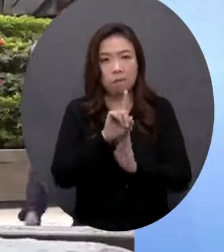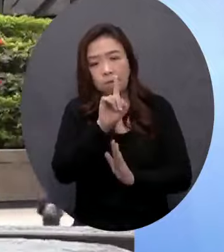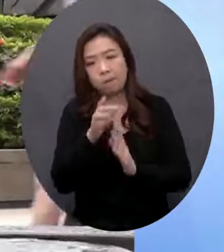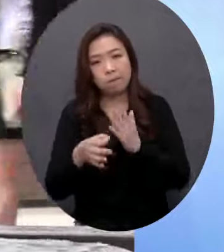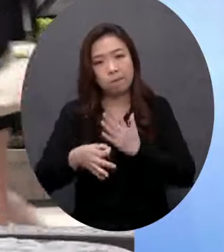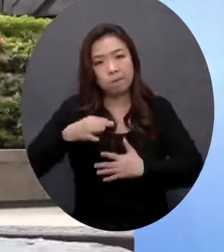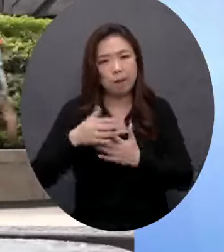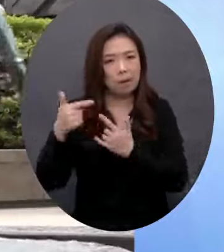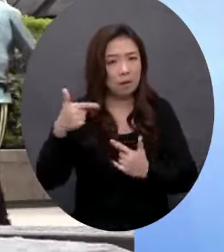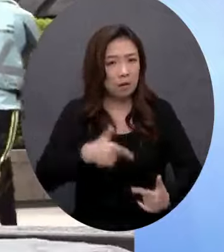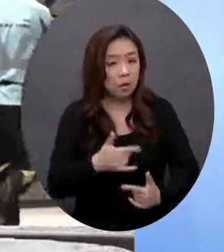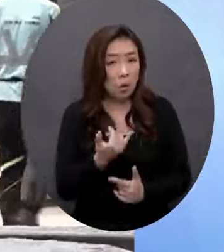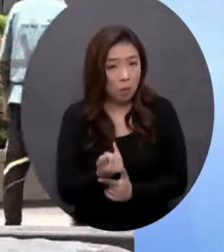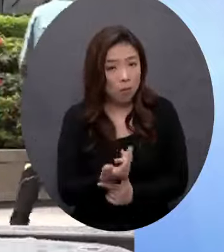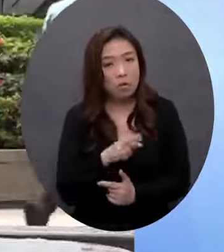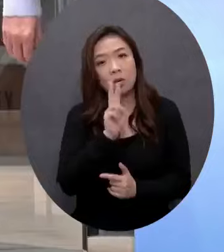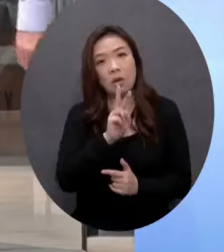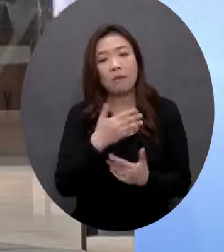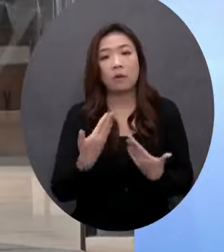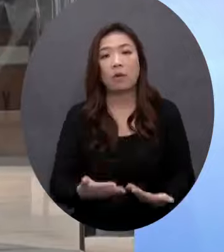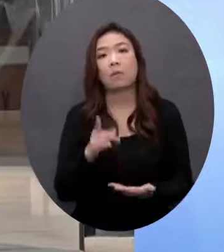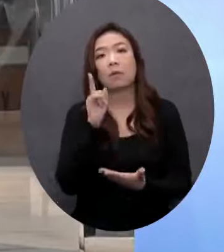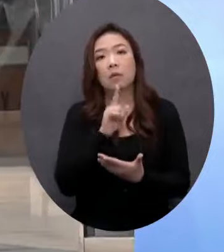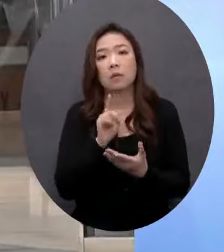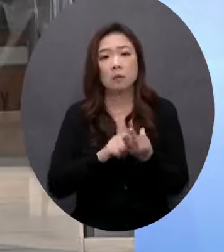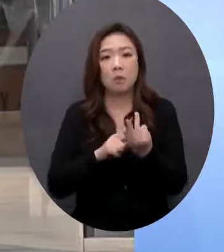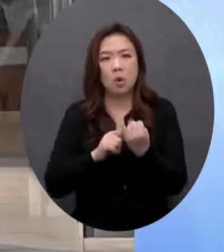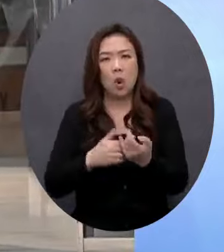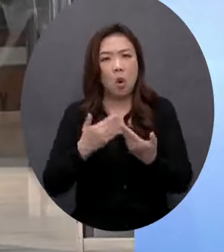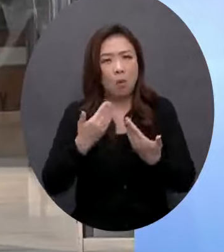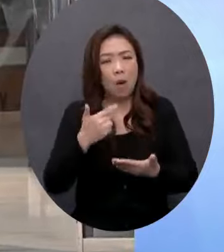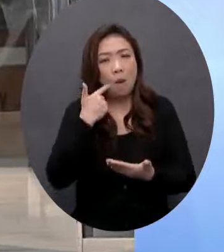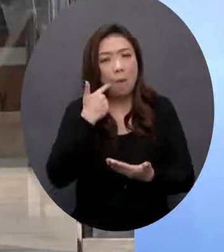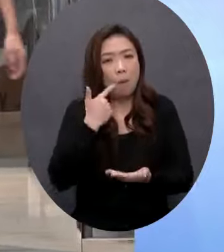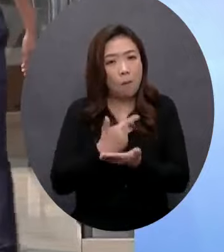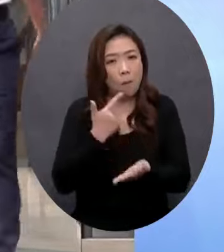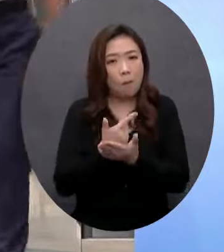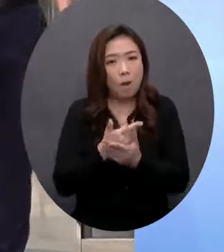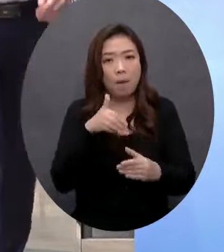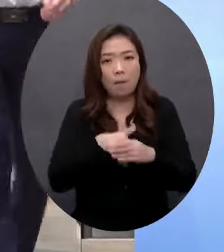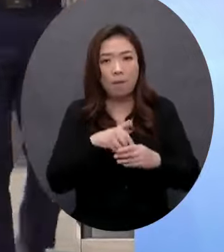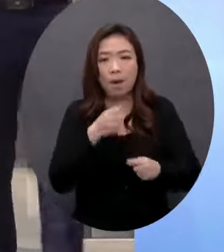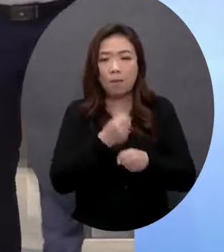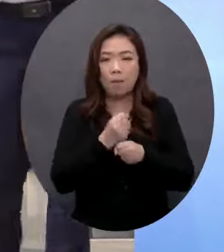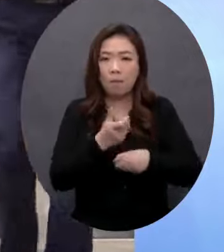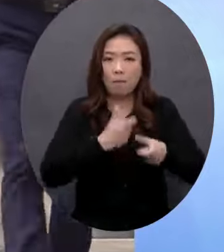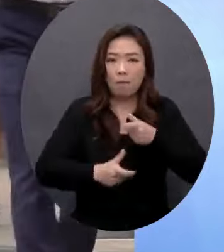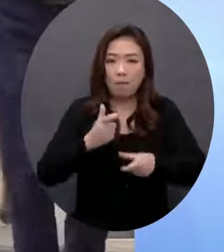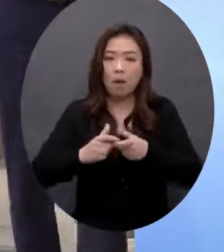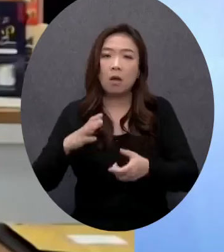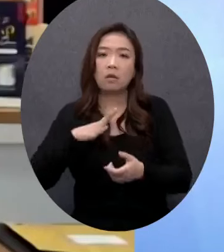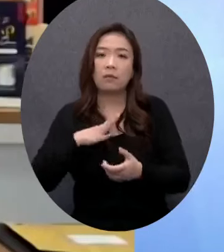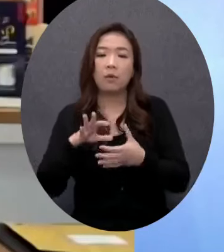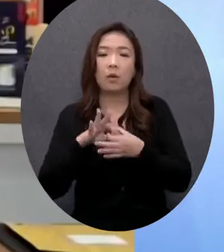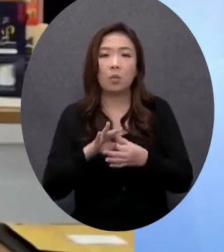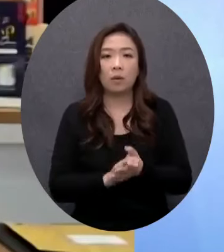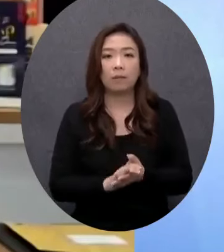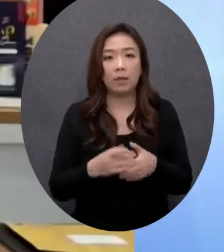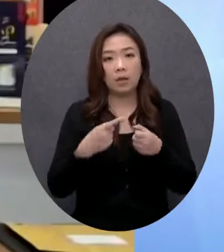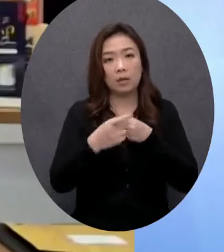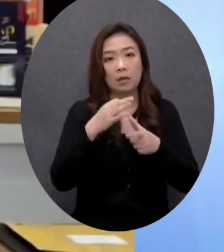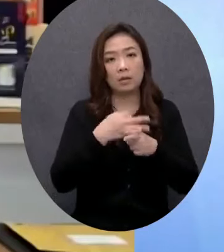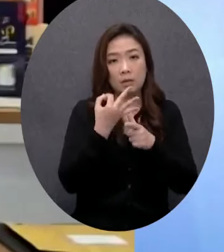維持動力，要視乎今個星期多隻重磅股嘅業績等因素。 第一季咧，一啲餘